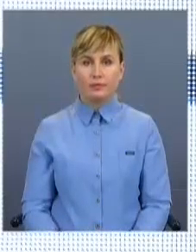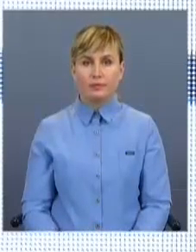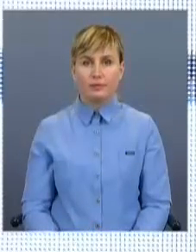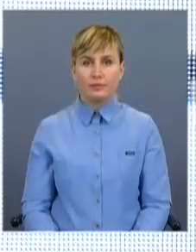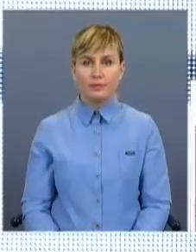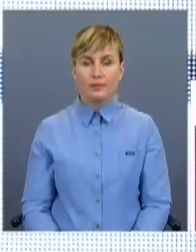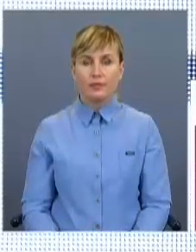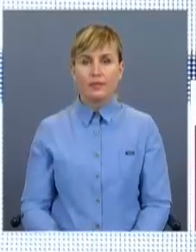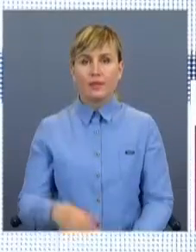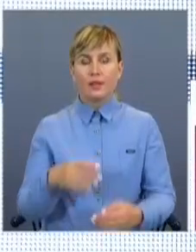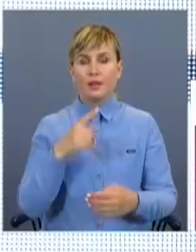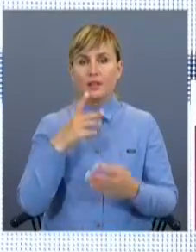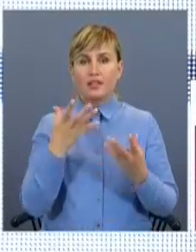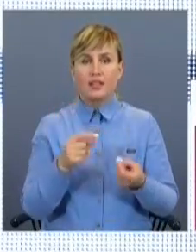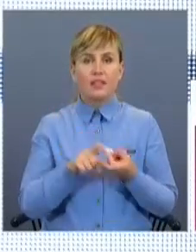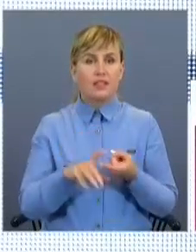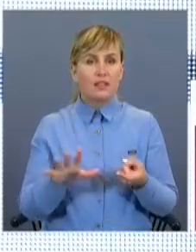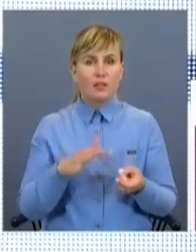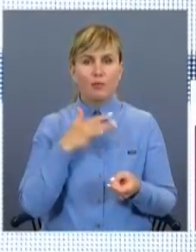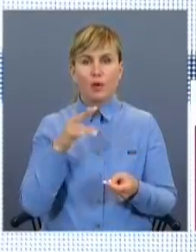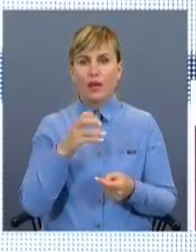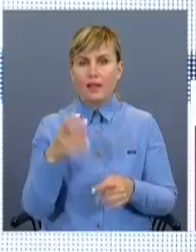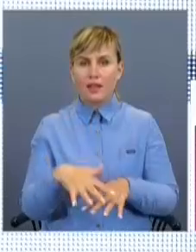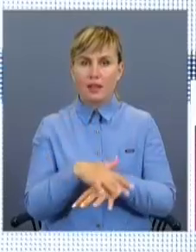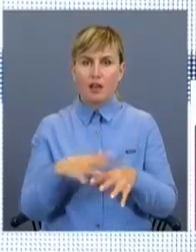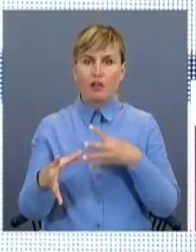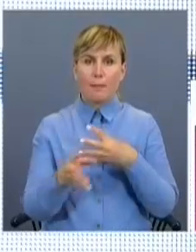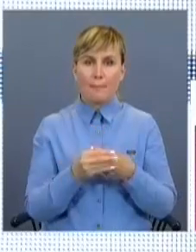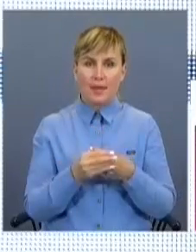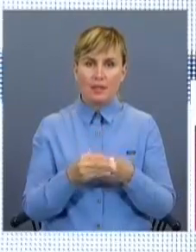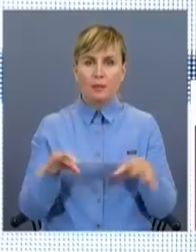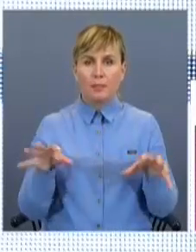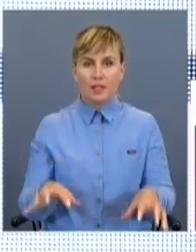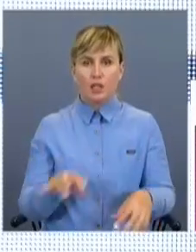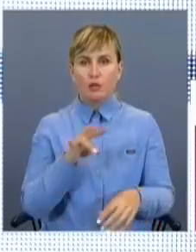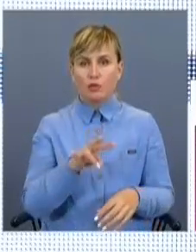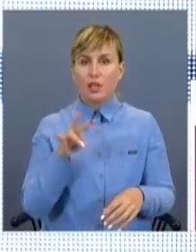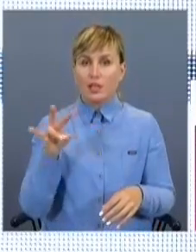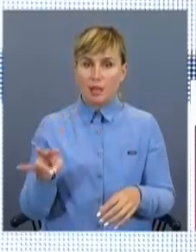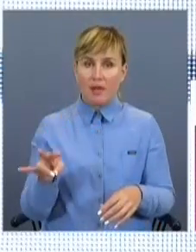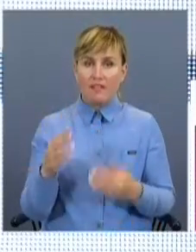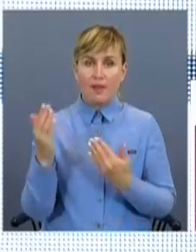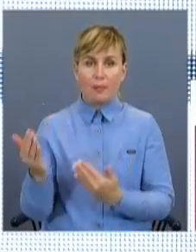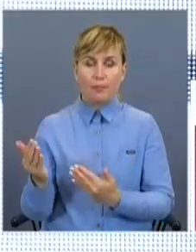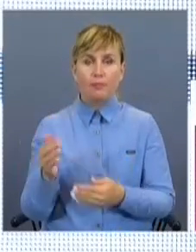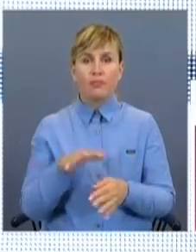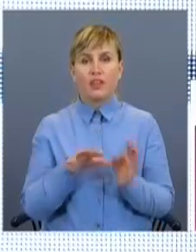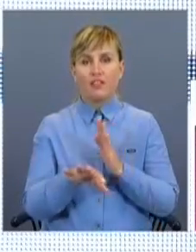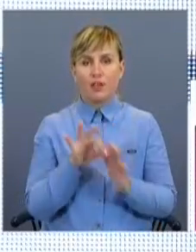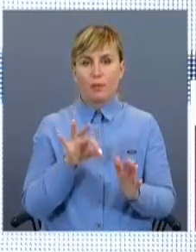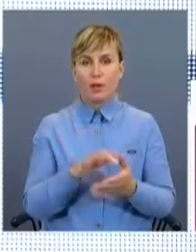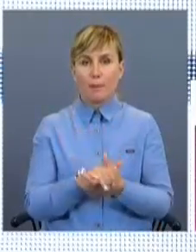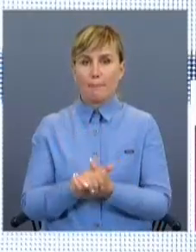На заре независимости многонациональный народ Казахстана вместе с Елбасы Нурсултаном Абишевичем Назарбаевым выбрал